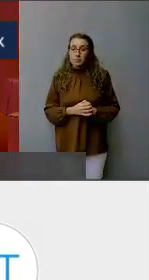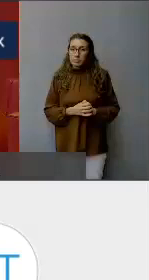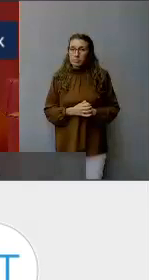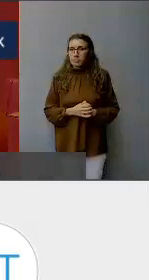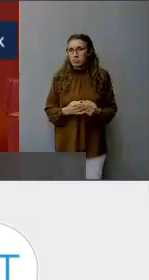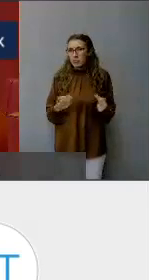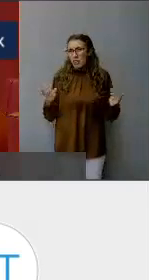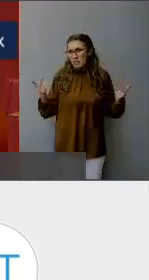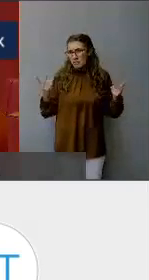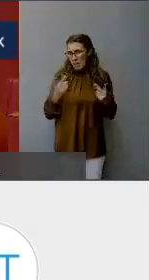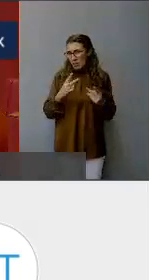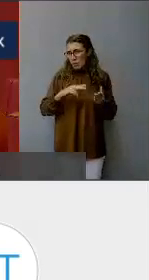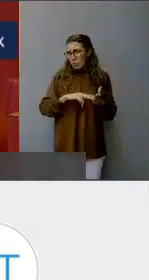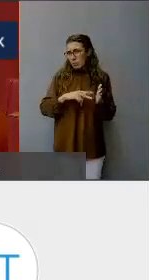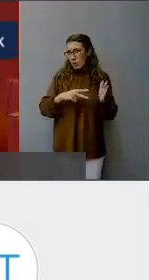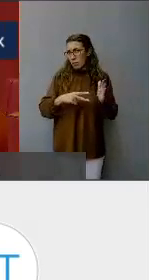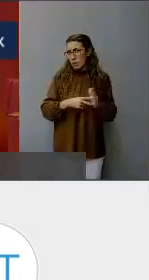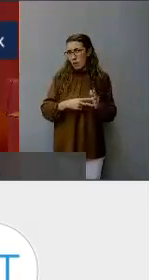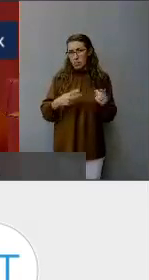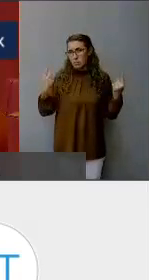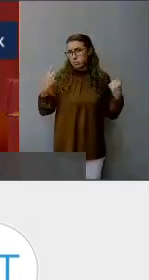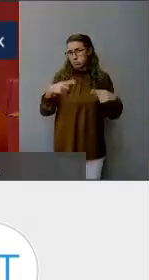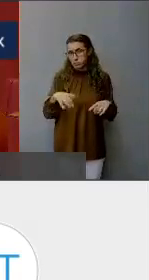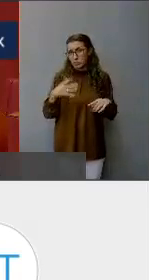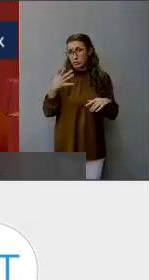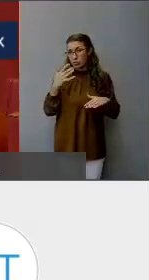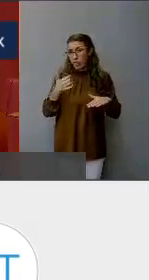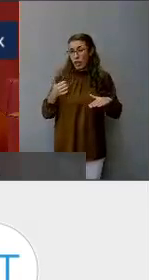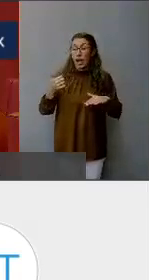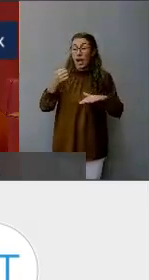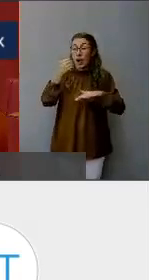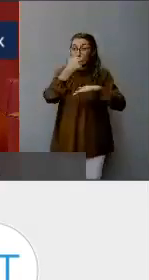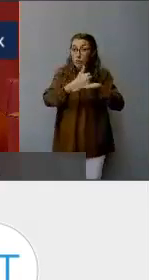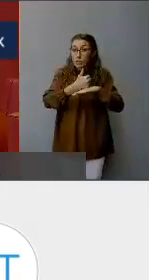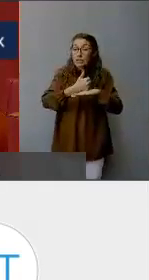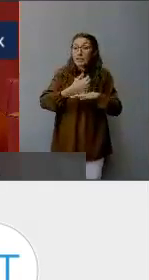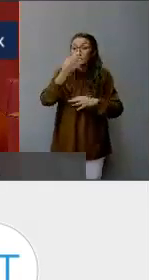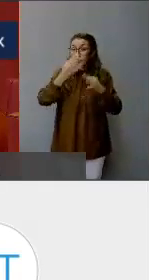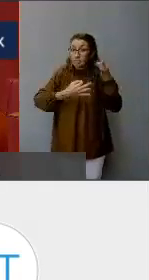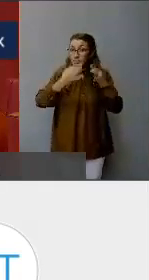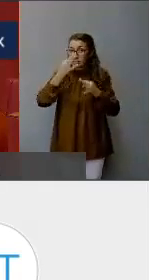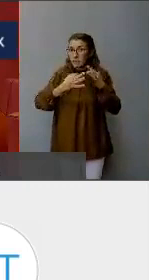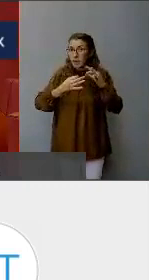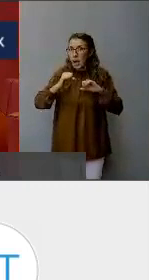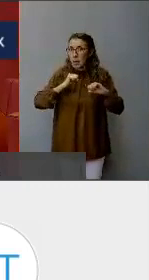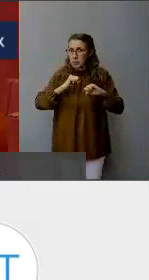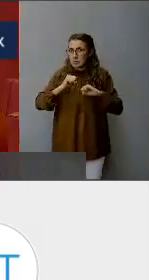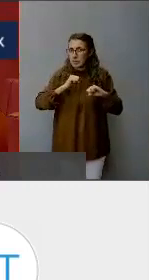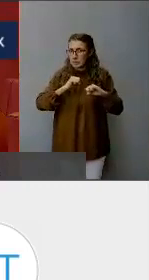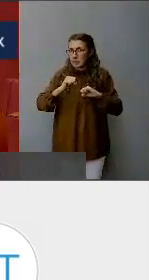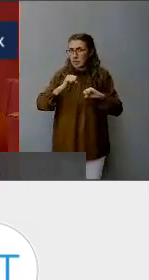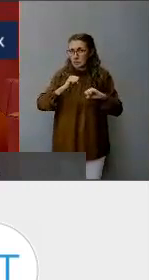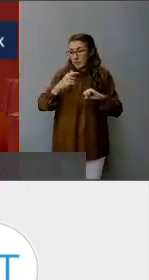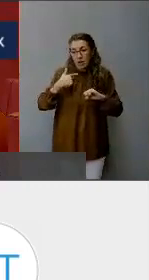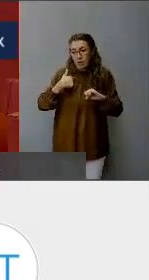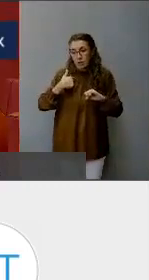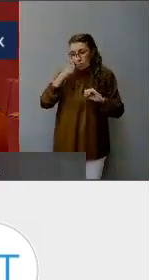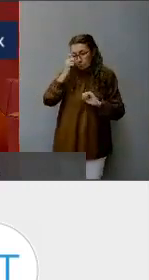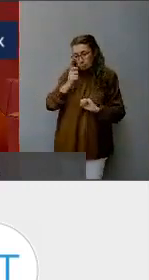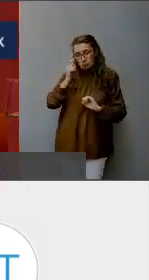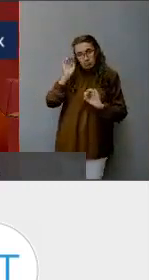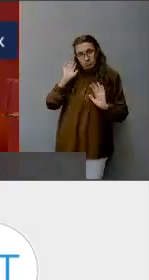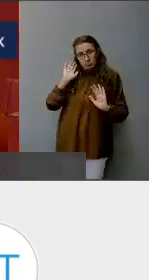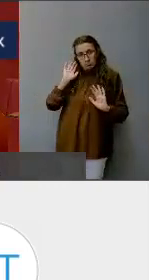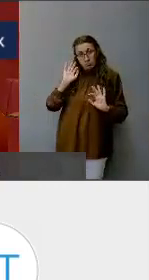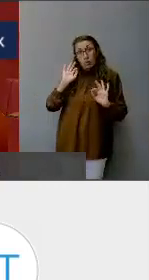della dell'autorità giurisdizionale amministrativa di fronte alla quale ovviamente mi inchino che proprio nella sentenza